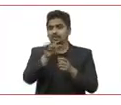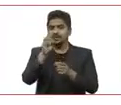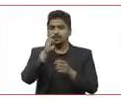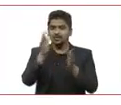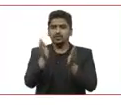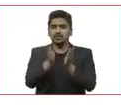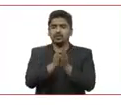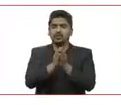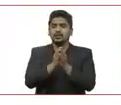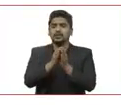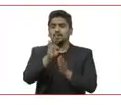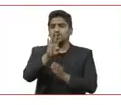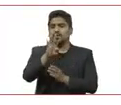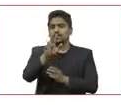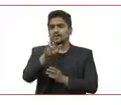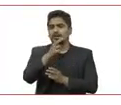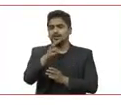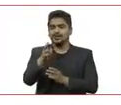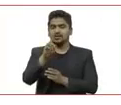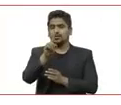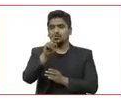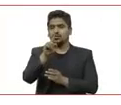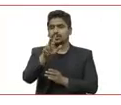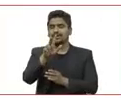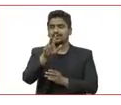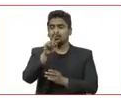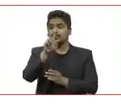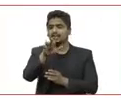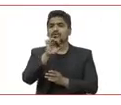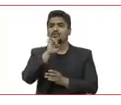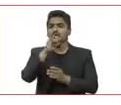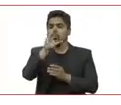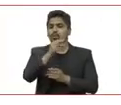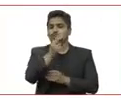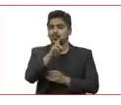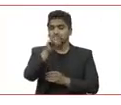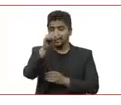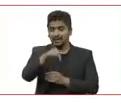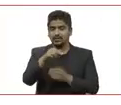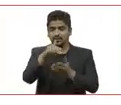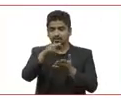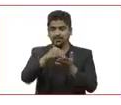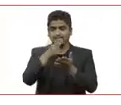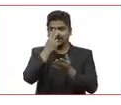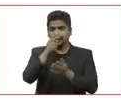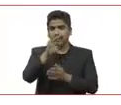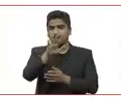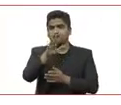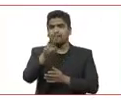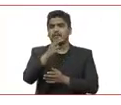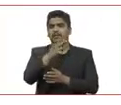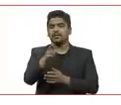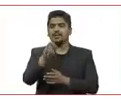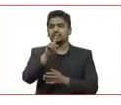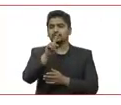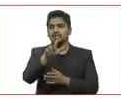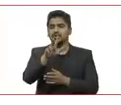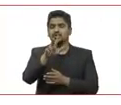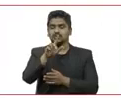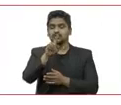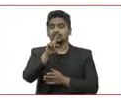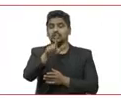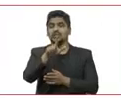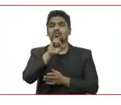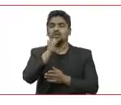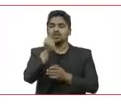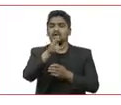केसको 48 जना 19 वर्षभन्दा कमका थिए भने आज पनि आजको तथ्याङ्कमा 52 जना 17 वर्षभन्दा कम